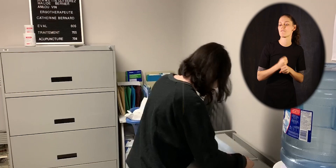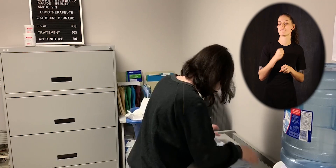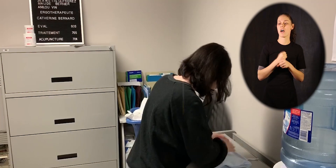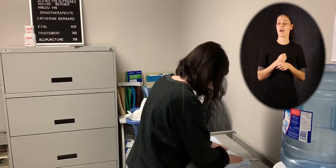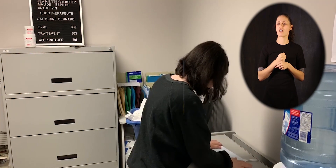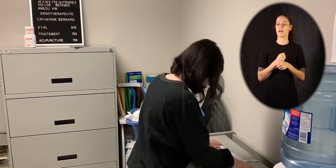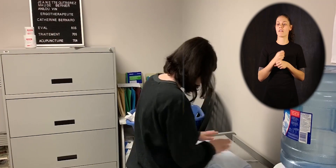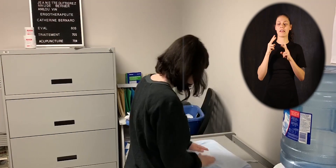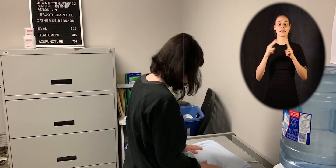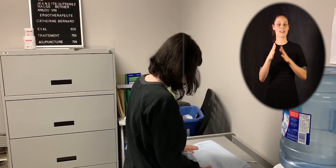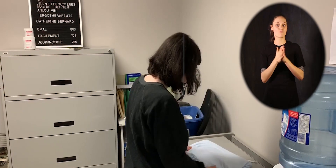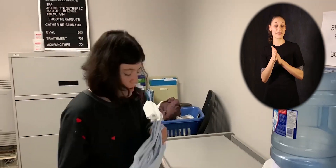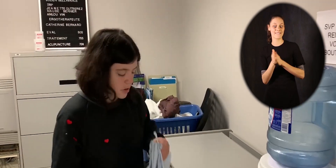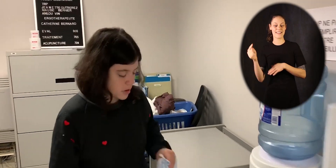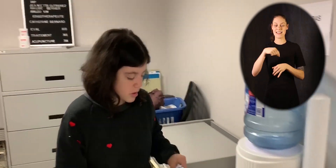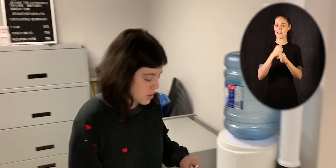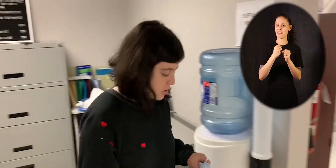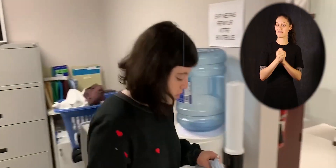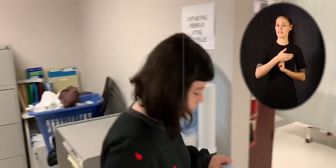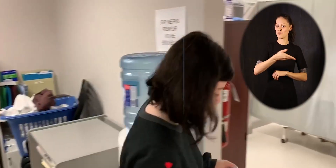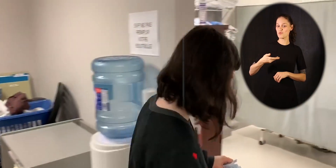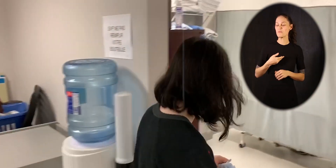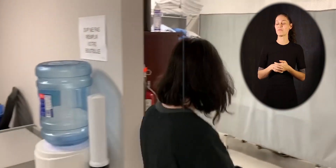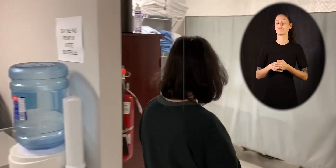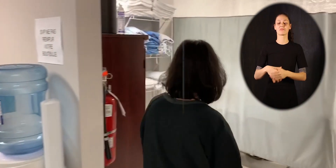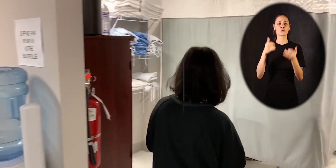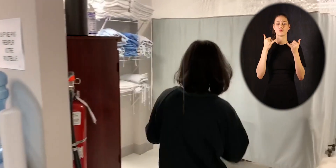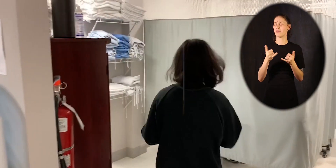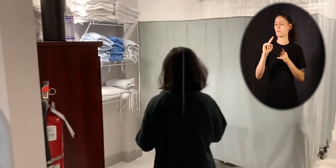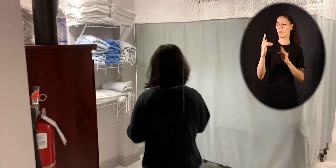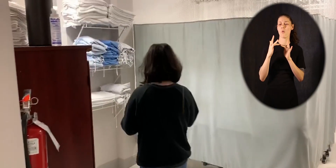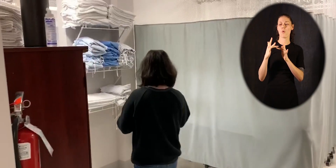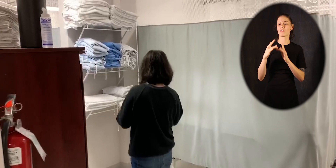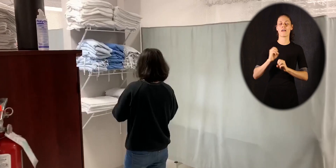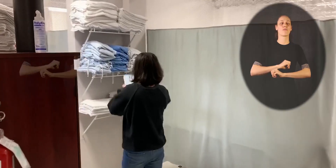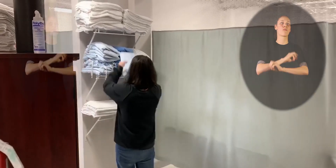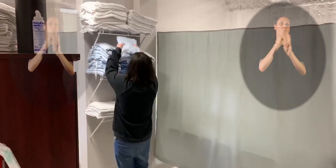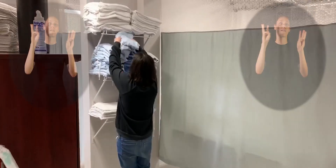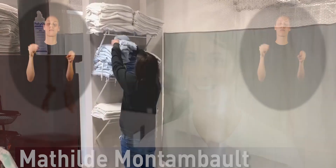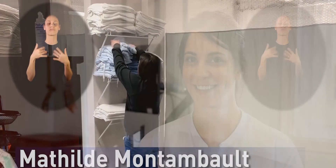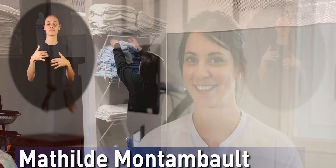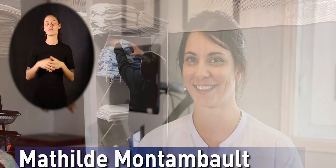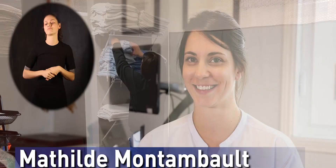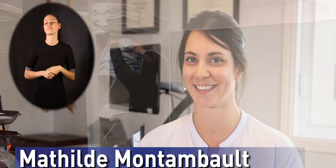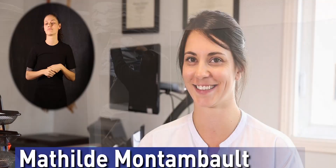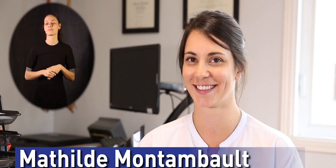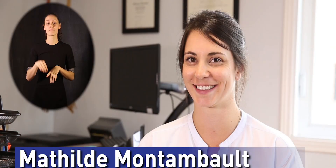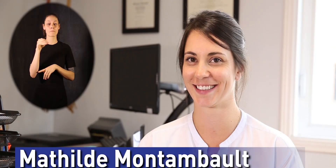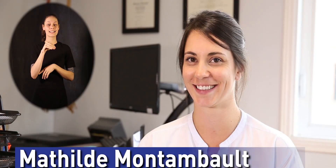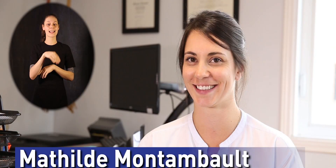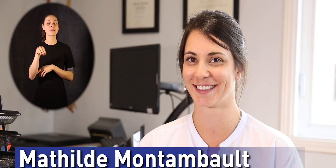travailler, elle était très motivée à venir travailler avec nous. Donc, tout de suite, le premier contact a été vraiment fantastique.